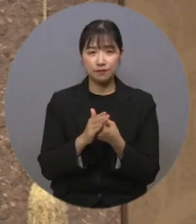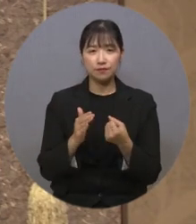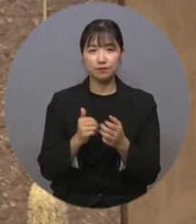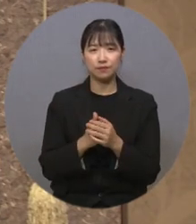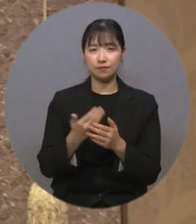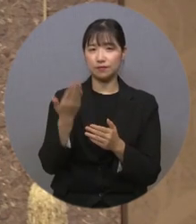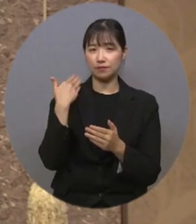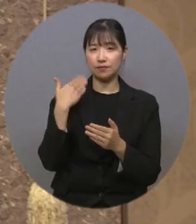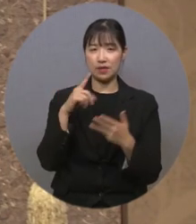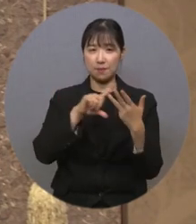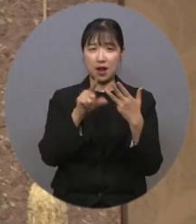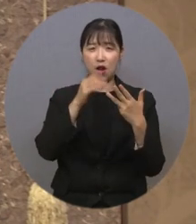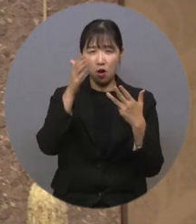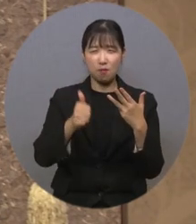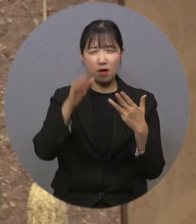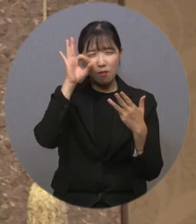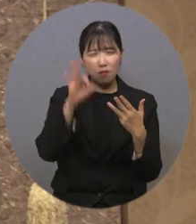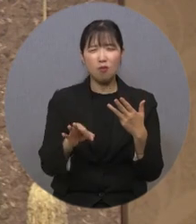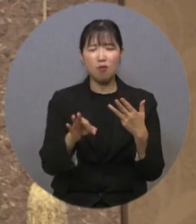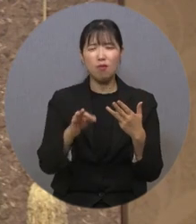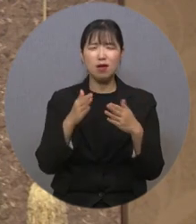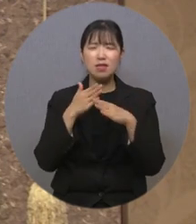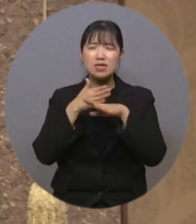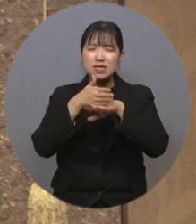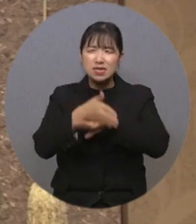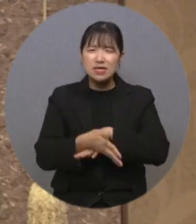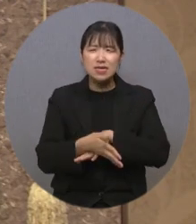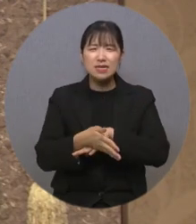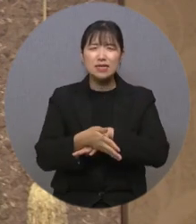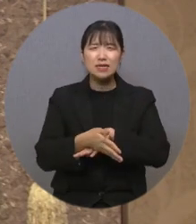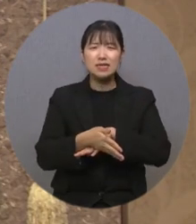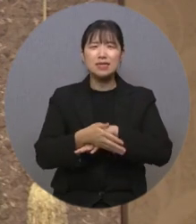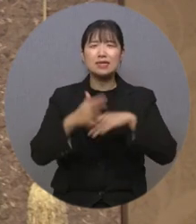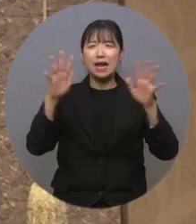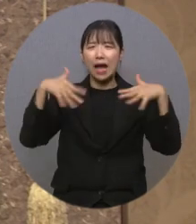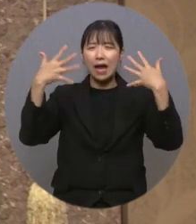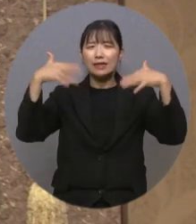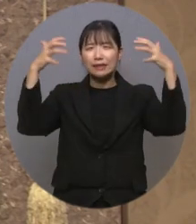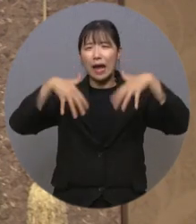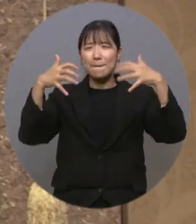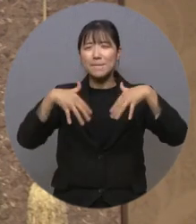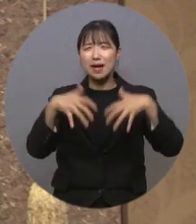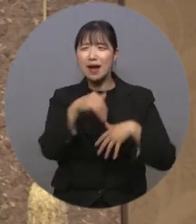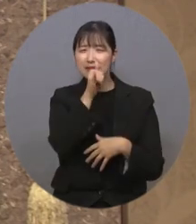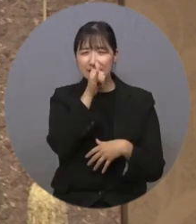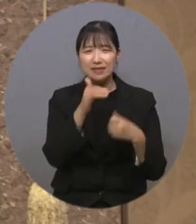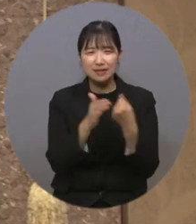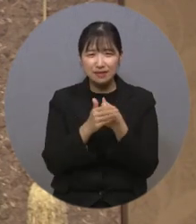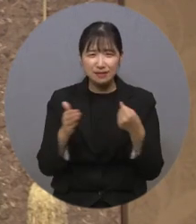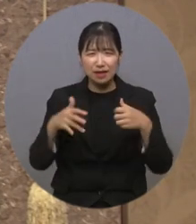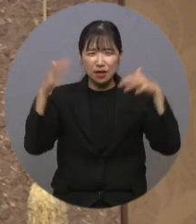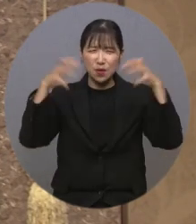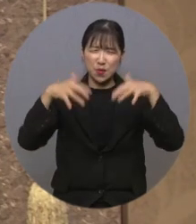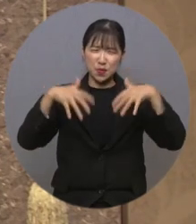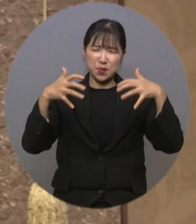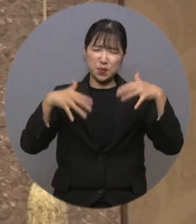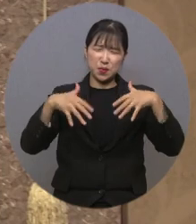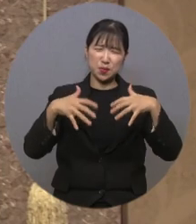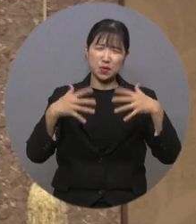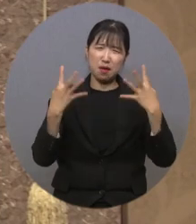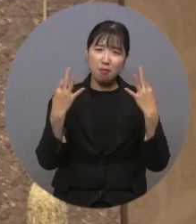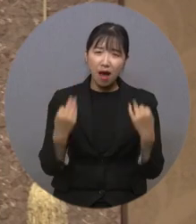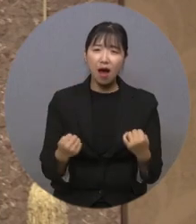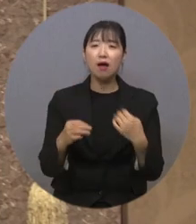이제 8월 말에 보면은 때늦은 그 늦가을 장마라고 있었지 않습니까? 예. 이게 장마비가 많이 오다